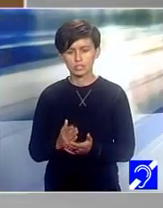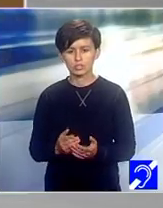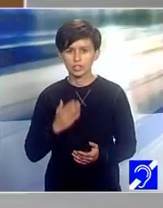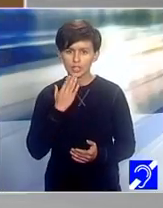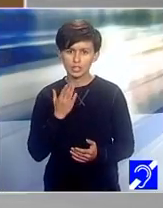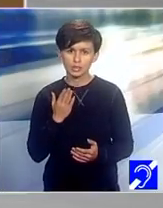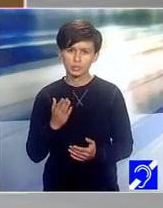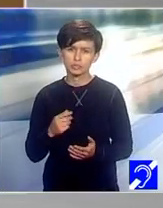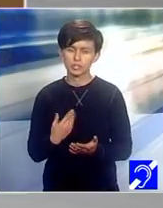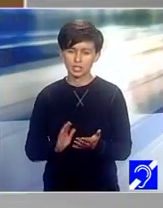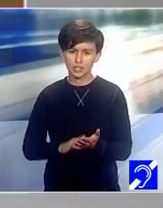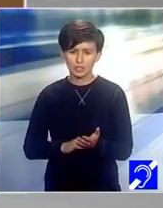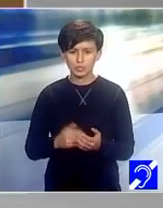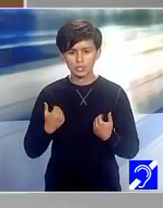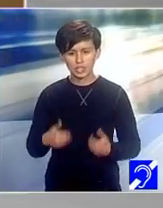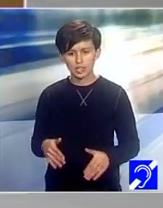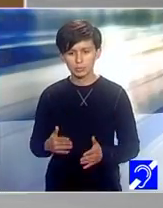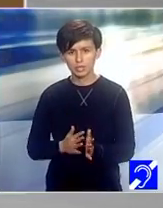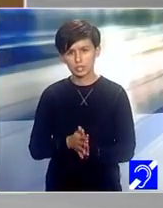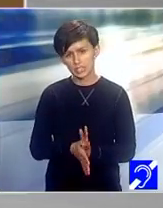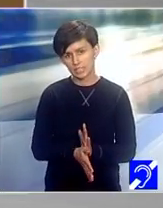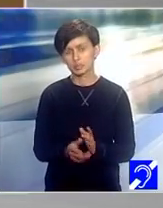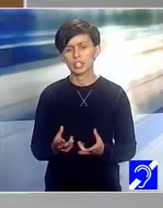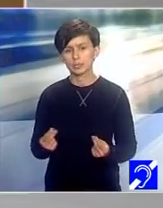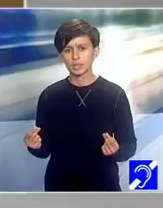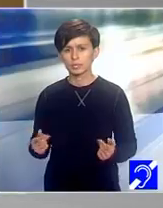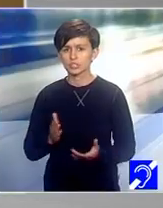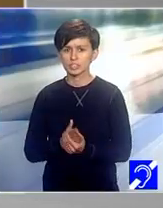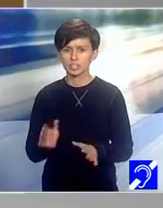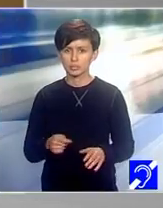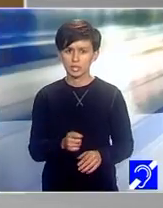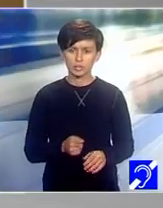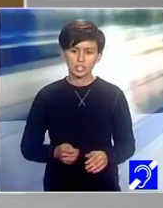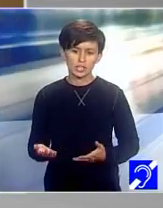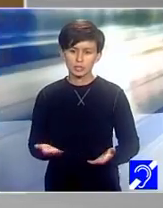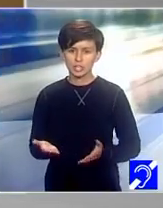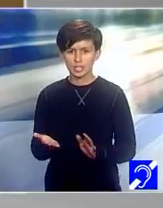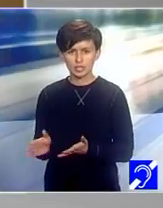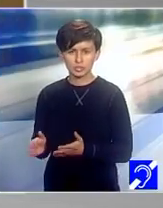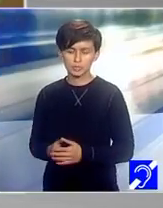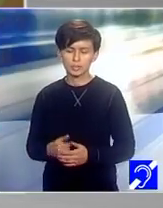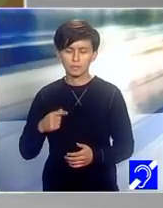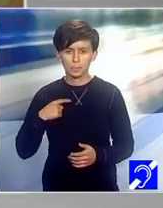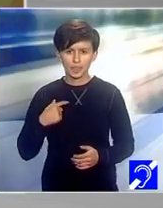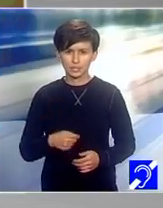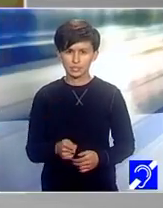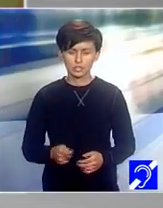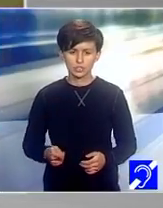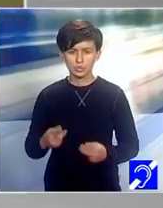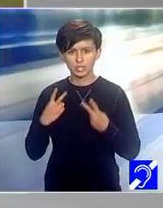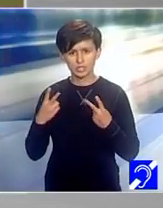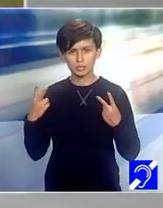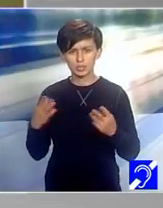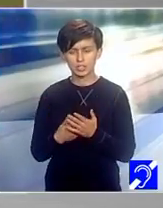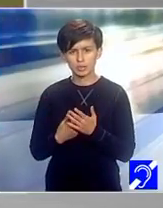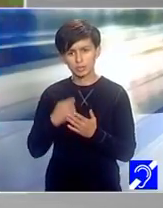faptului că am pierdut, ne obligă și mai mult să ne implicăm mai mult și să ducem la bun sfârșit proiectele pe care le-am început. Sunt niște proiecte importante pentru municipiul